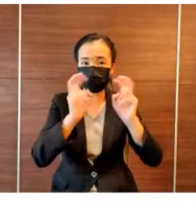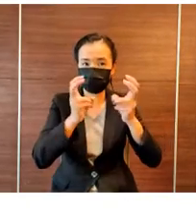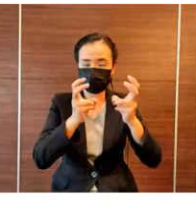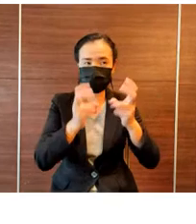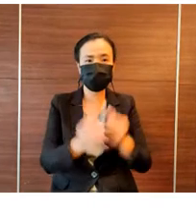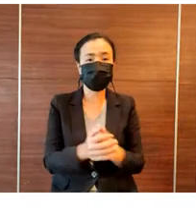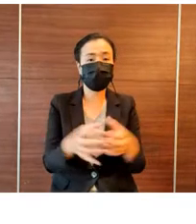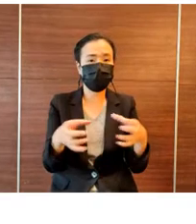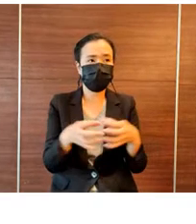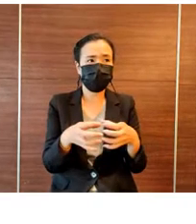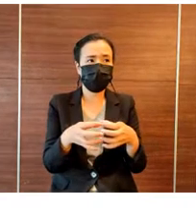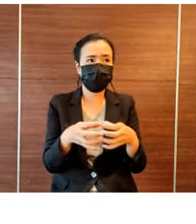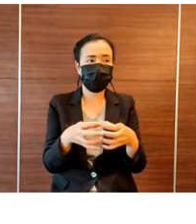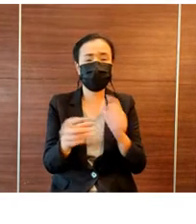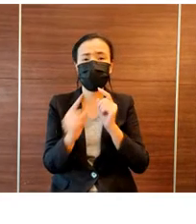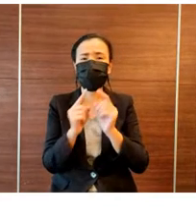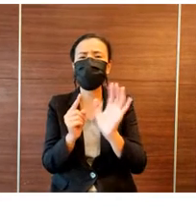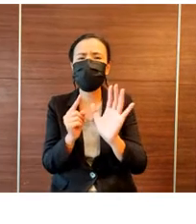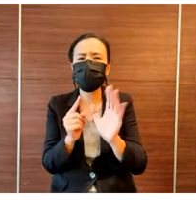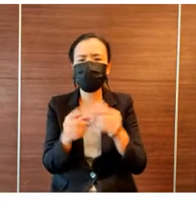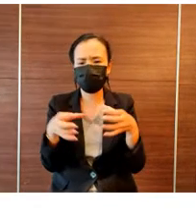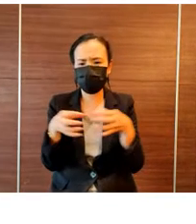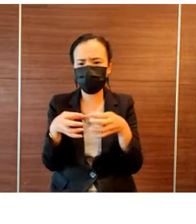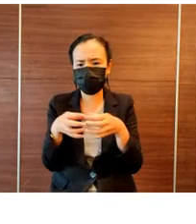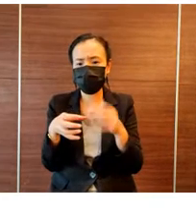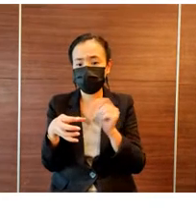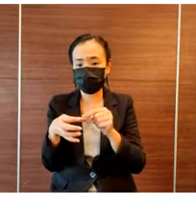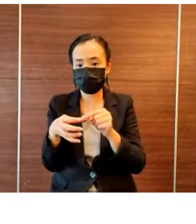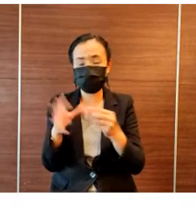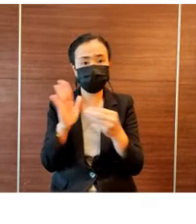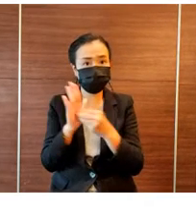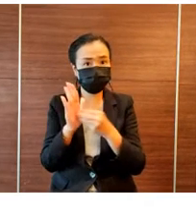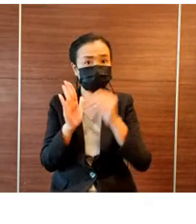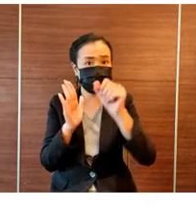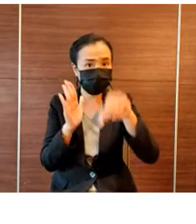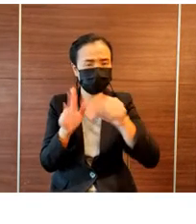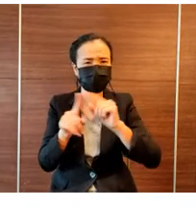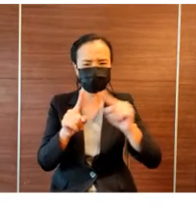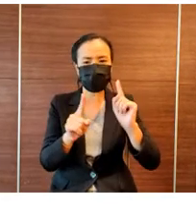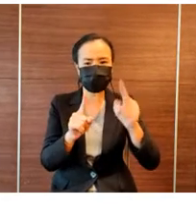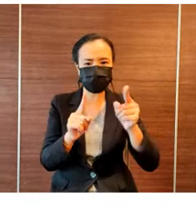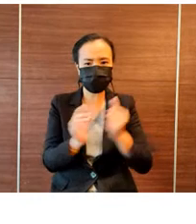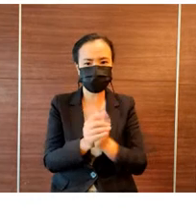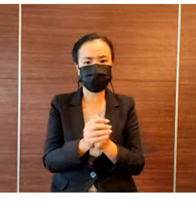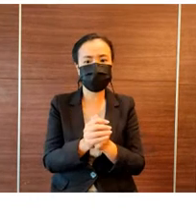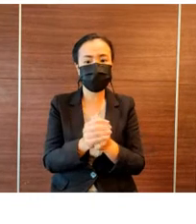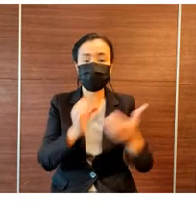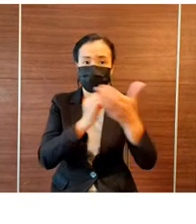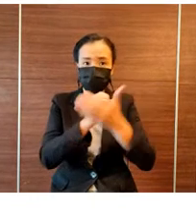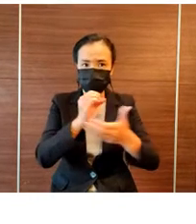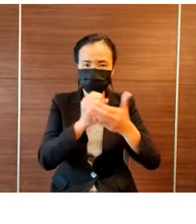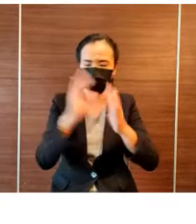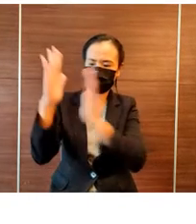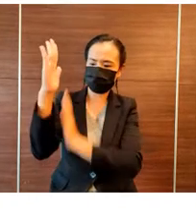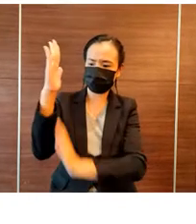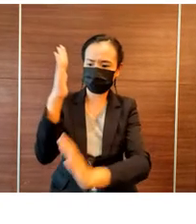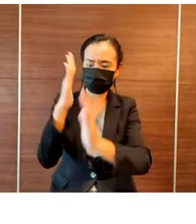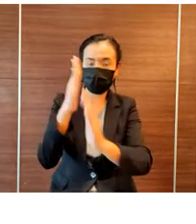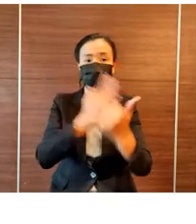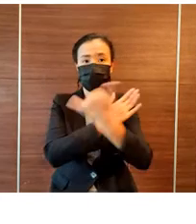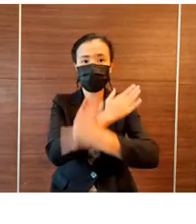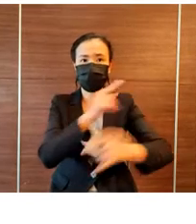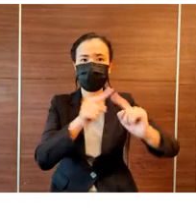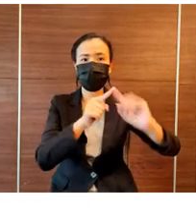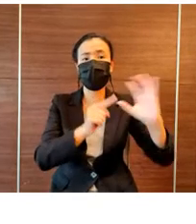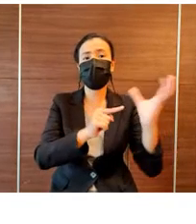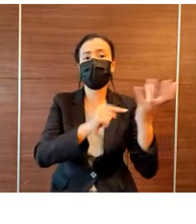นเฉพาะในเมืองที่เราคุยกันเราคุยกันในวง Safety Net อยู่ในกรุงเทพใช่ไหมคะแต่จริงๆ Safety Net มันต้องไปอยู่ทั่วทุกประเทศทั่วทั้ง